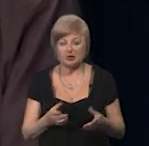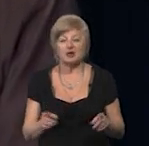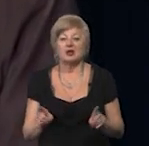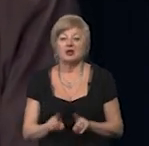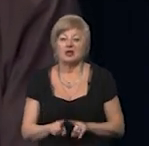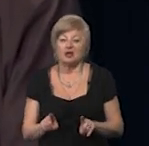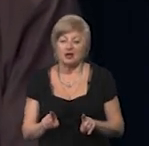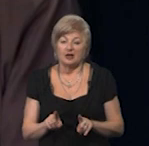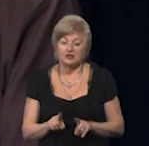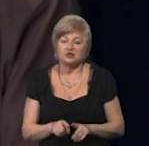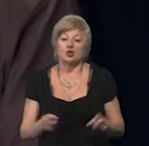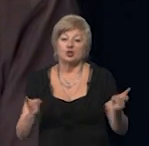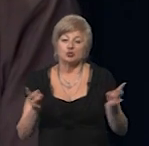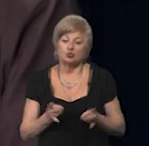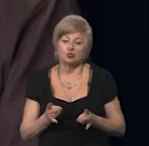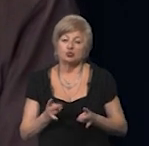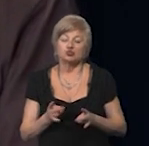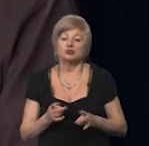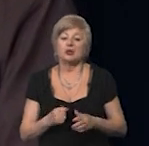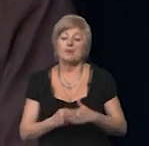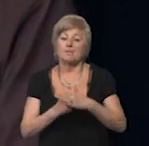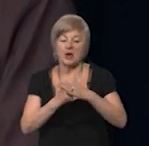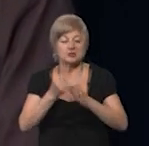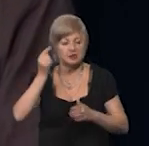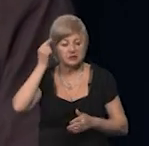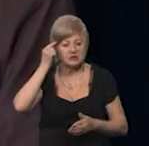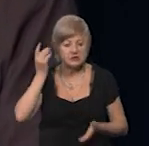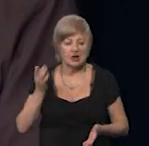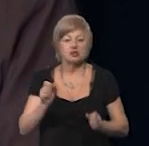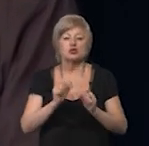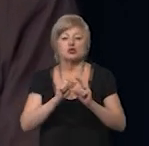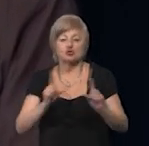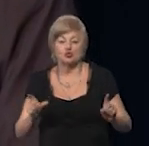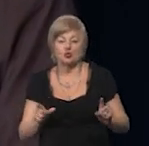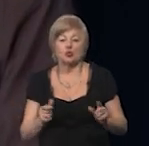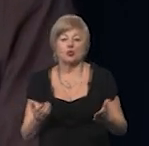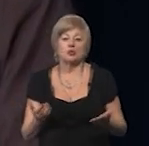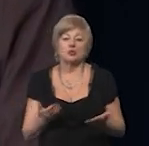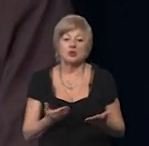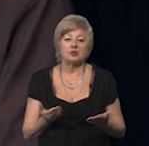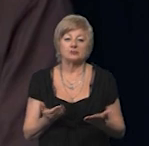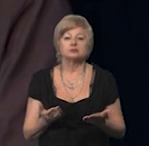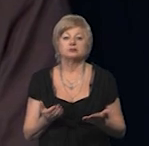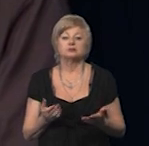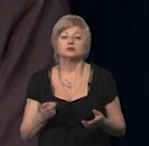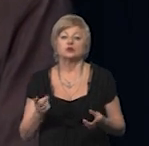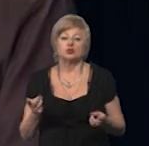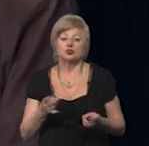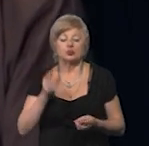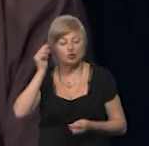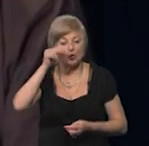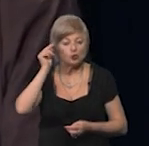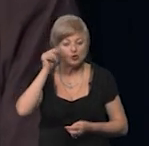Все-таки потрібна якась база, потрібна якась школа. Людина повинна бути фахівцем, повинна бути навчена.